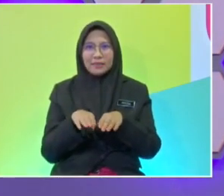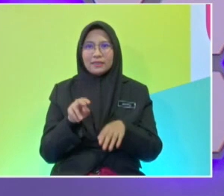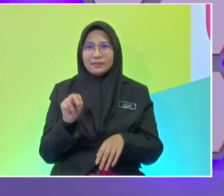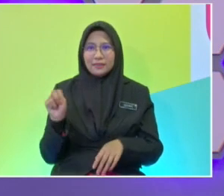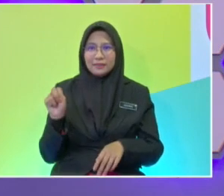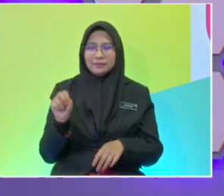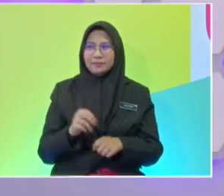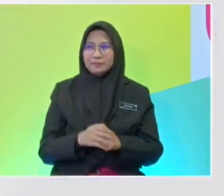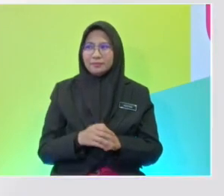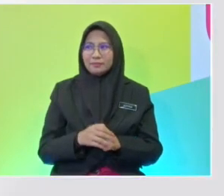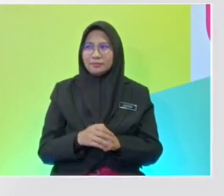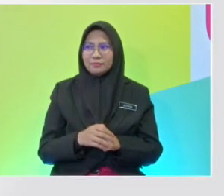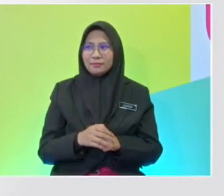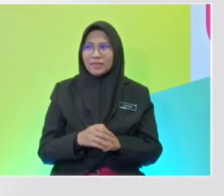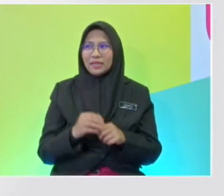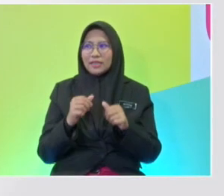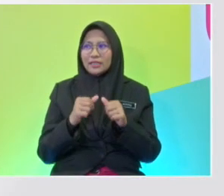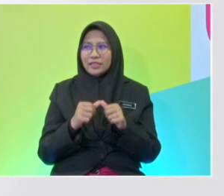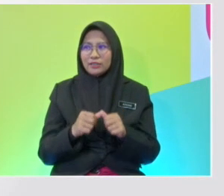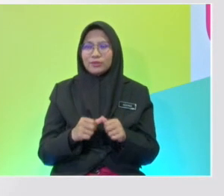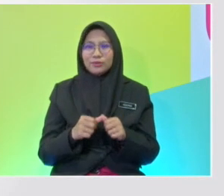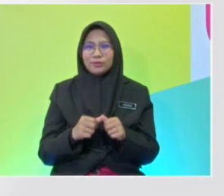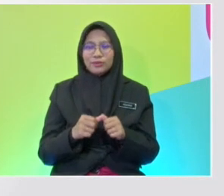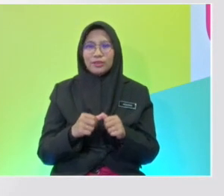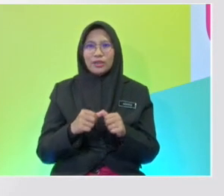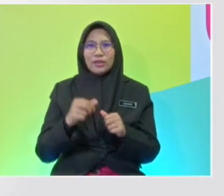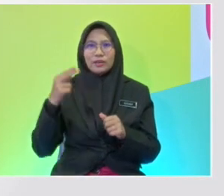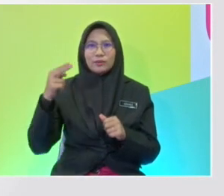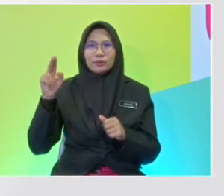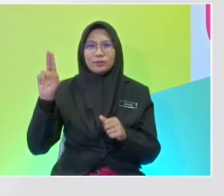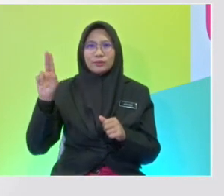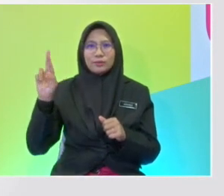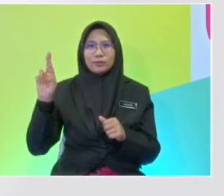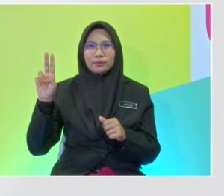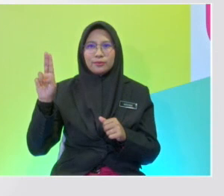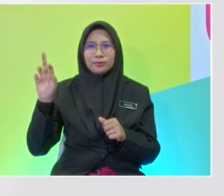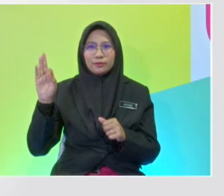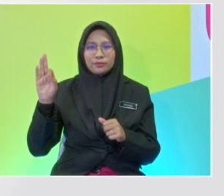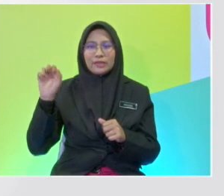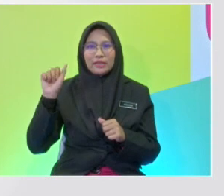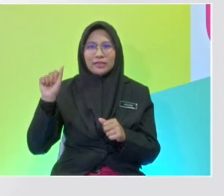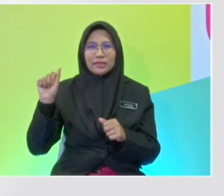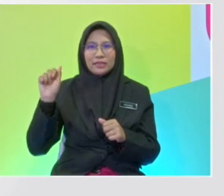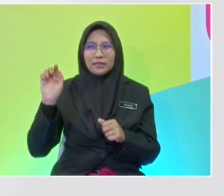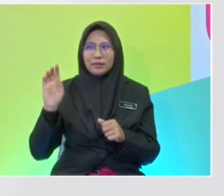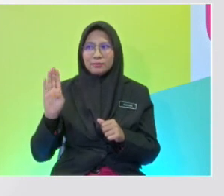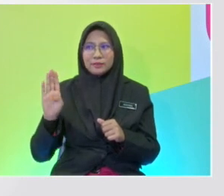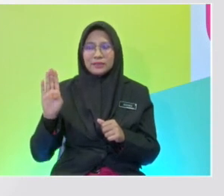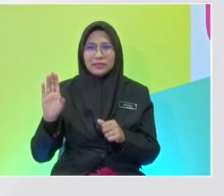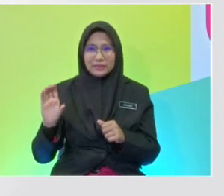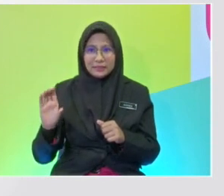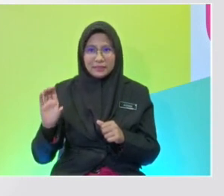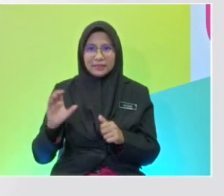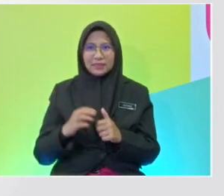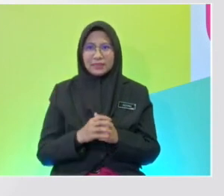Padang kan huruf yang diberi dalam kotak di atas dan masukkan ke dalam ruang jawaban